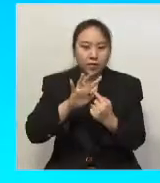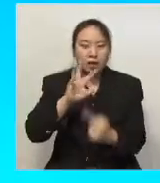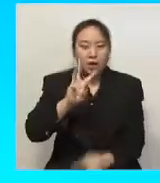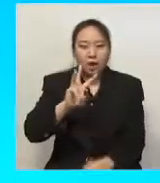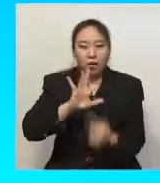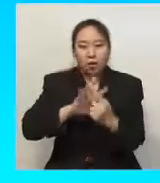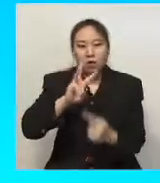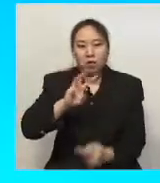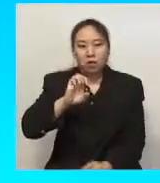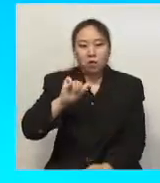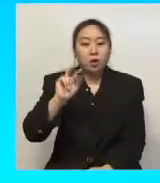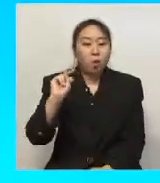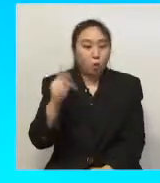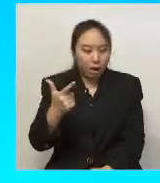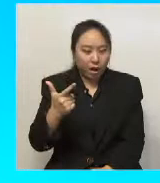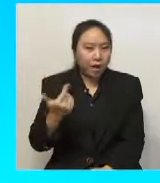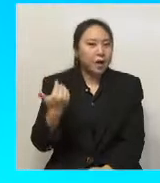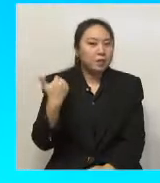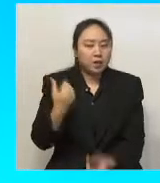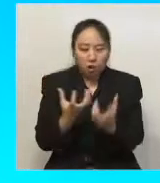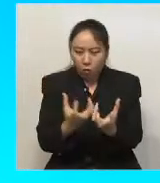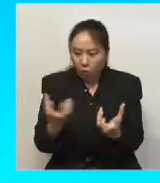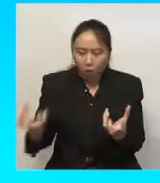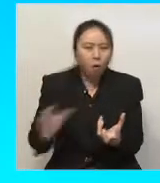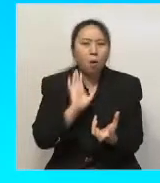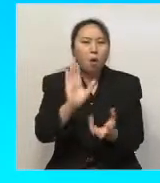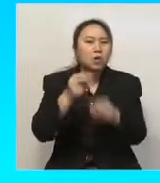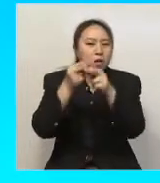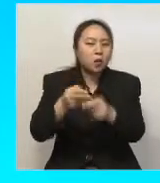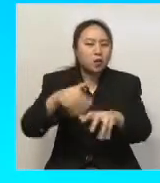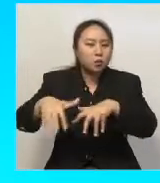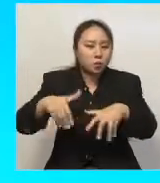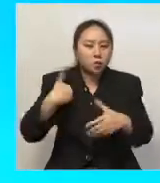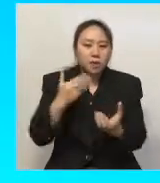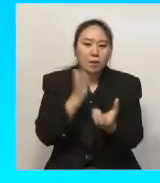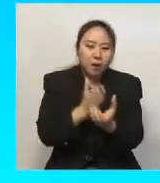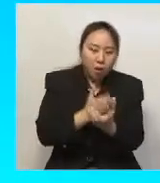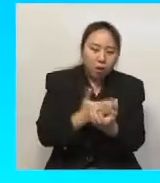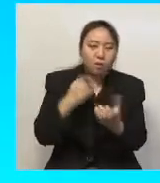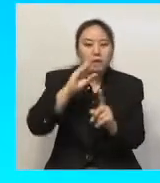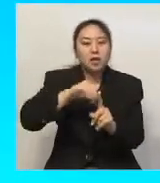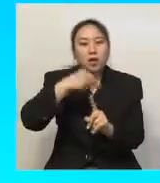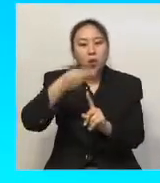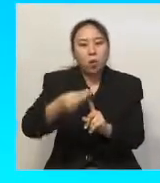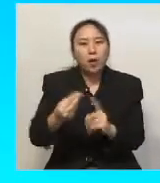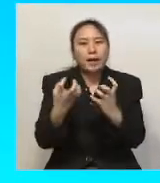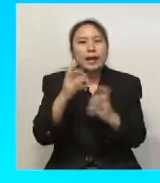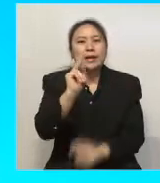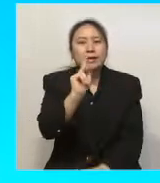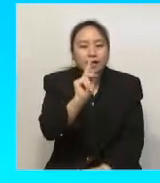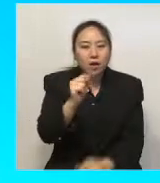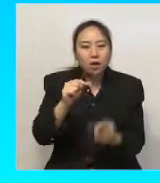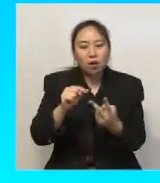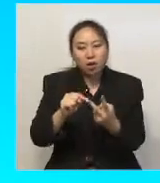พราะว่าเขามีส่วนประกอบเฉพาะของชุมชนของเขาเลยก็คือมีมะละกอมีกล้วยดิบม ี สาขนุ